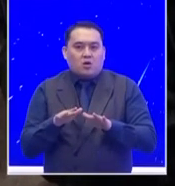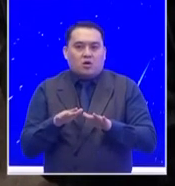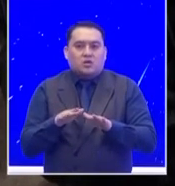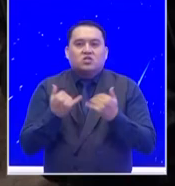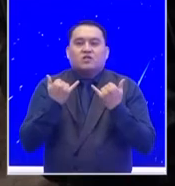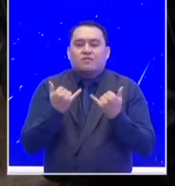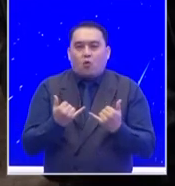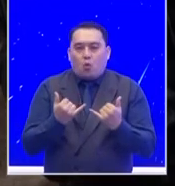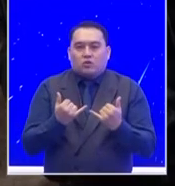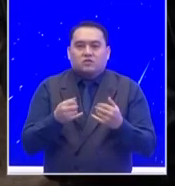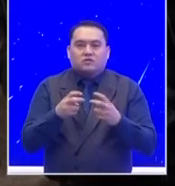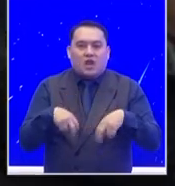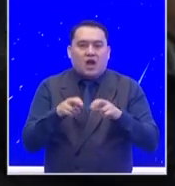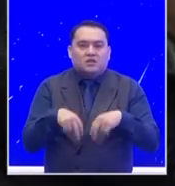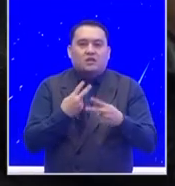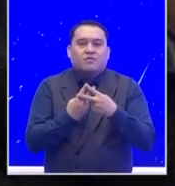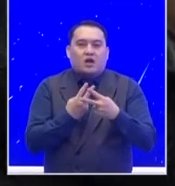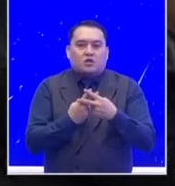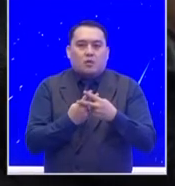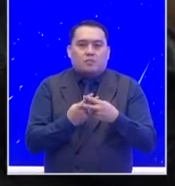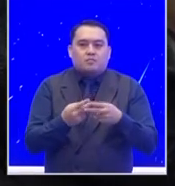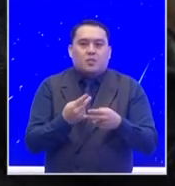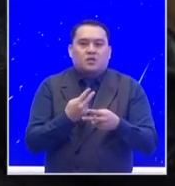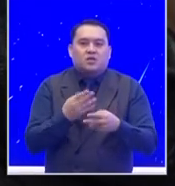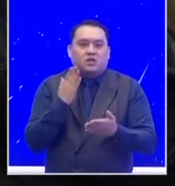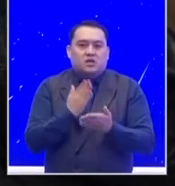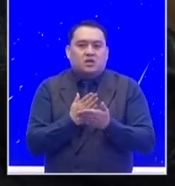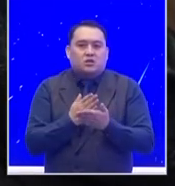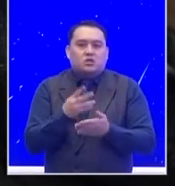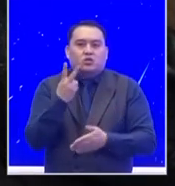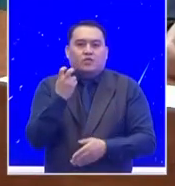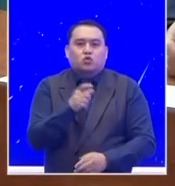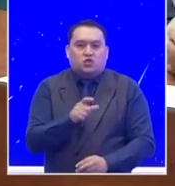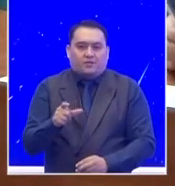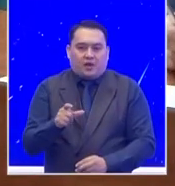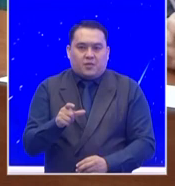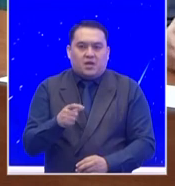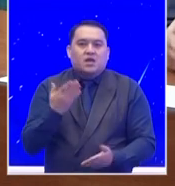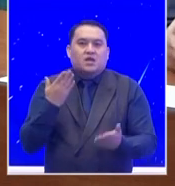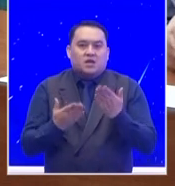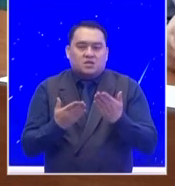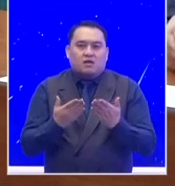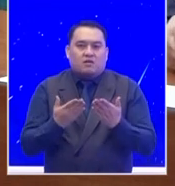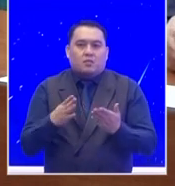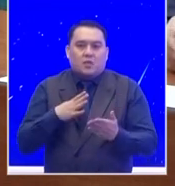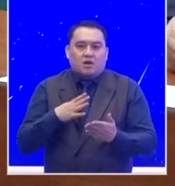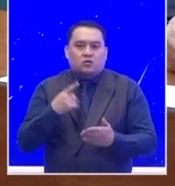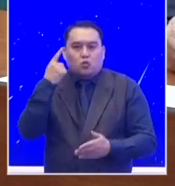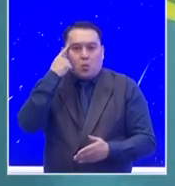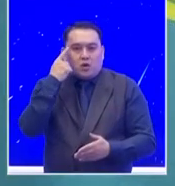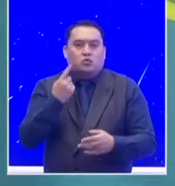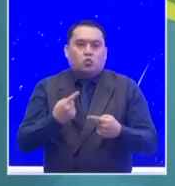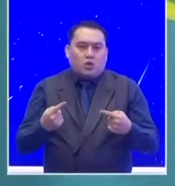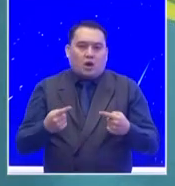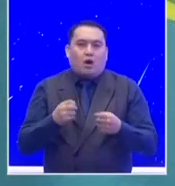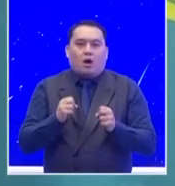в настоящее время в следственном изоляторе под стражей содержится около 200 человек. Если одни в качестве подозреваемых, то